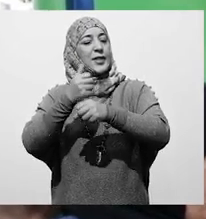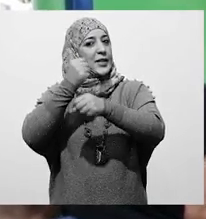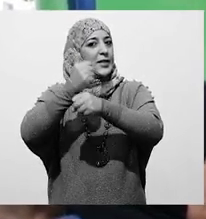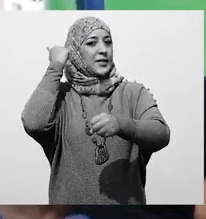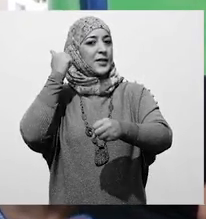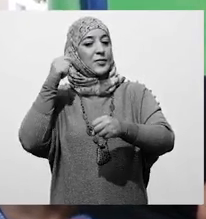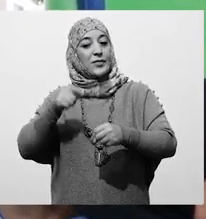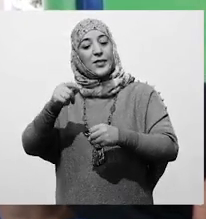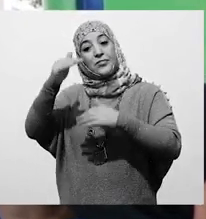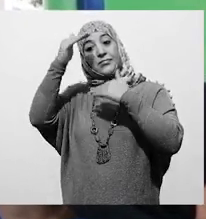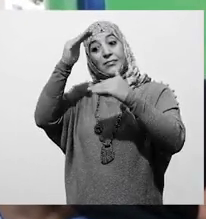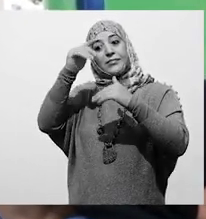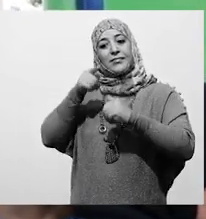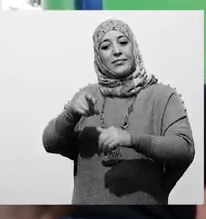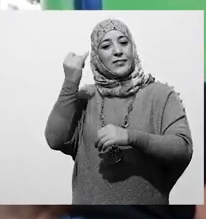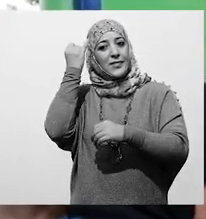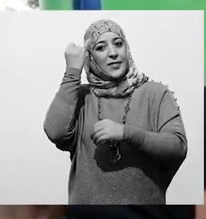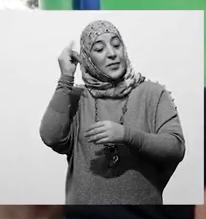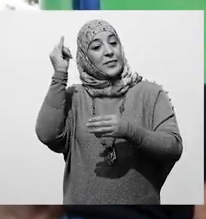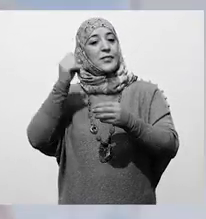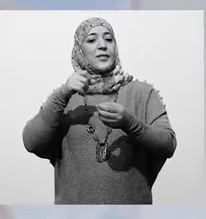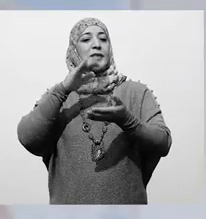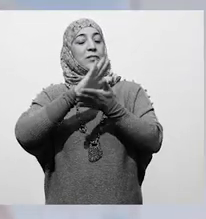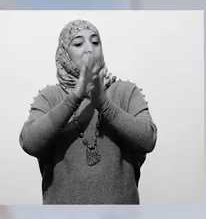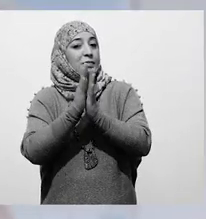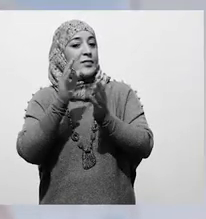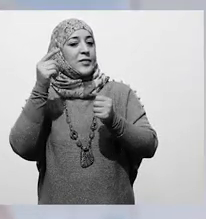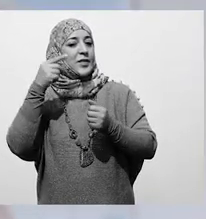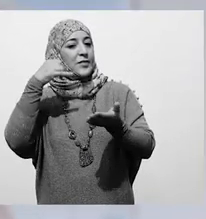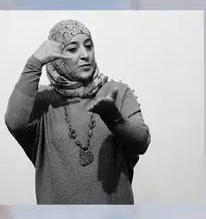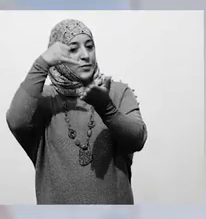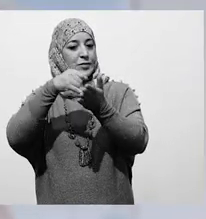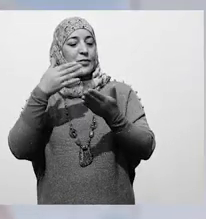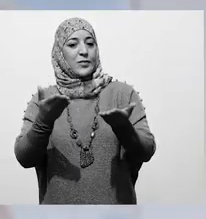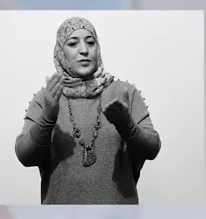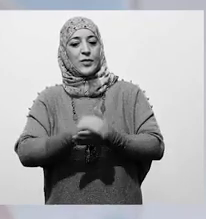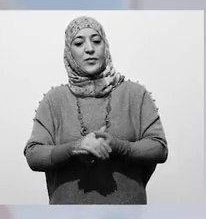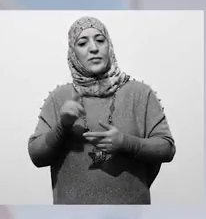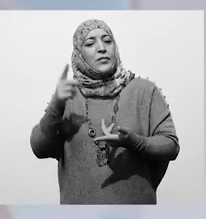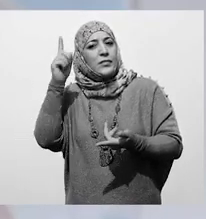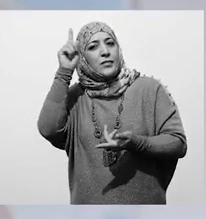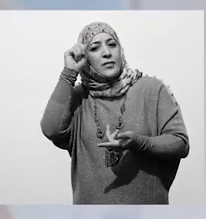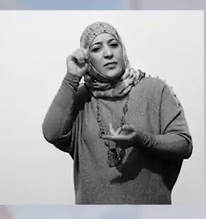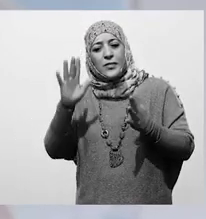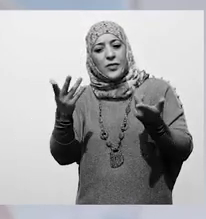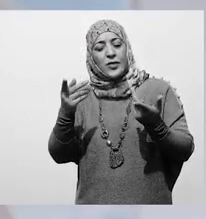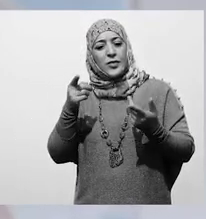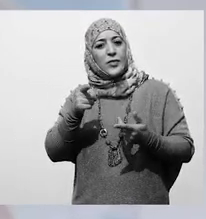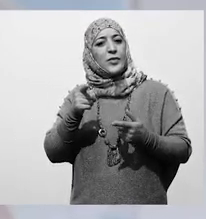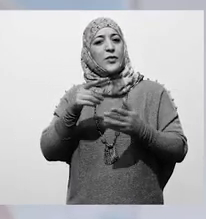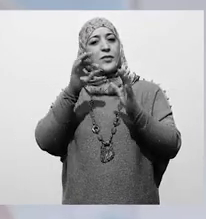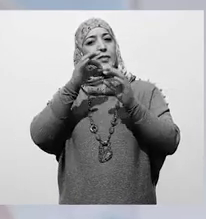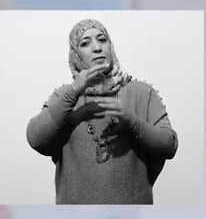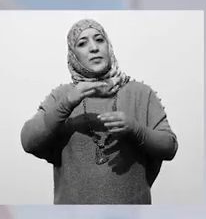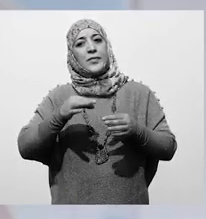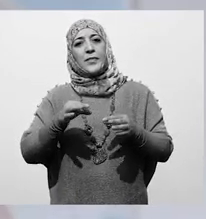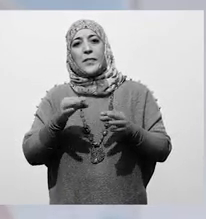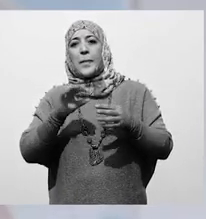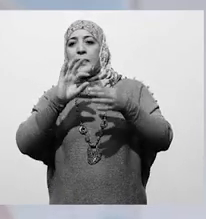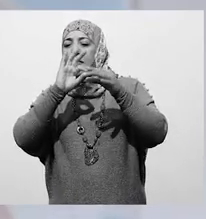je veux tenir lui pour tous par les scolytes maintenant m l'accueil mitigé